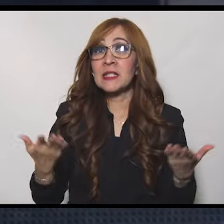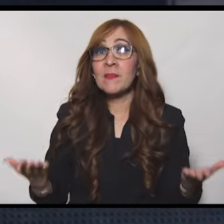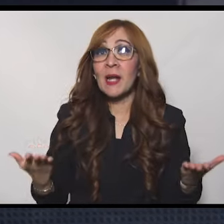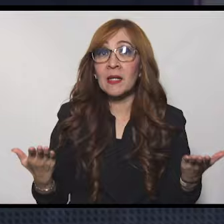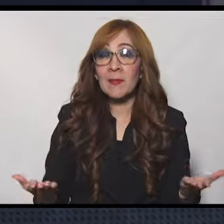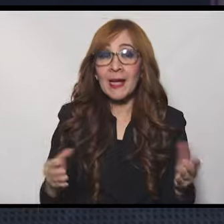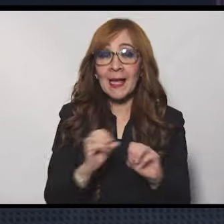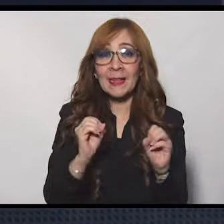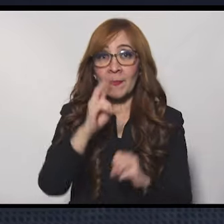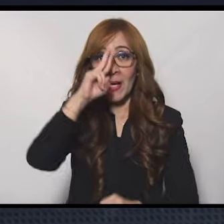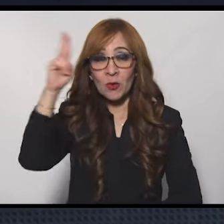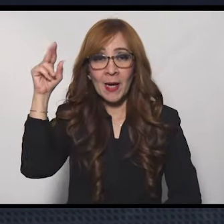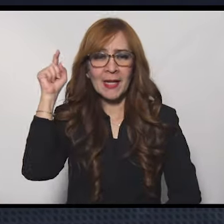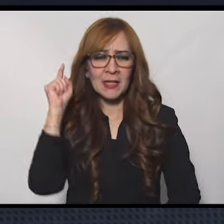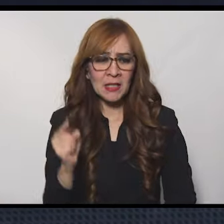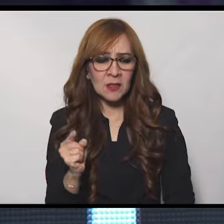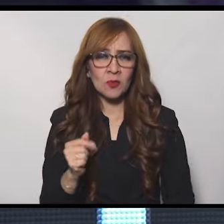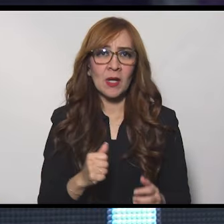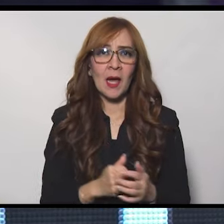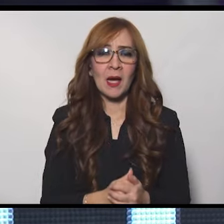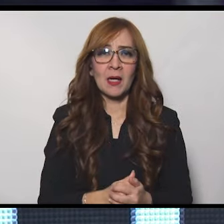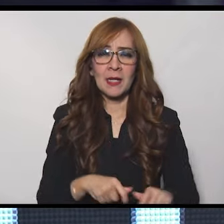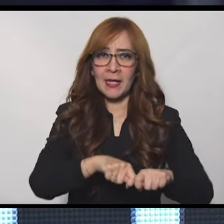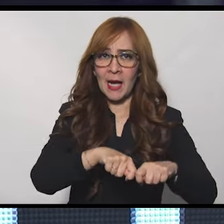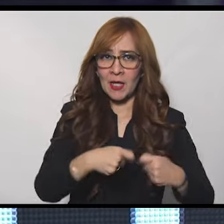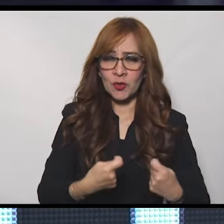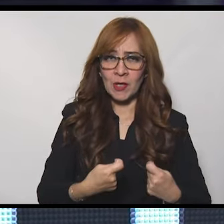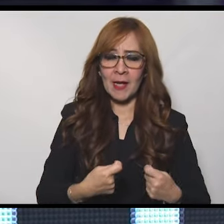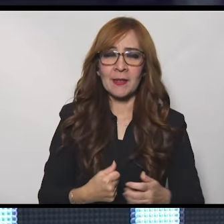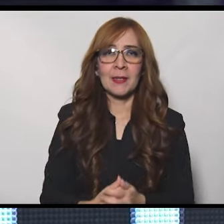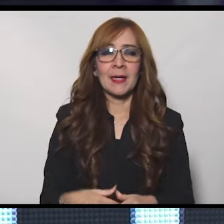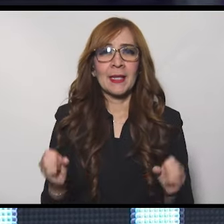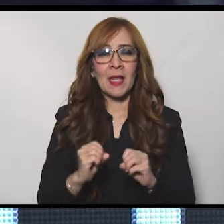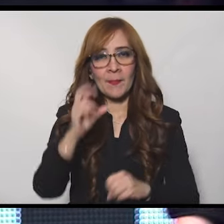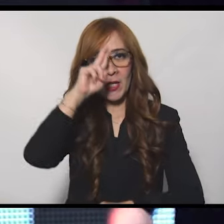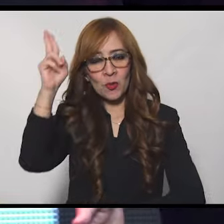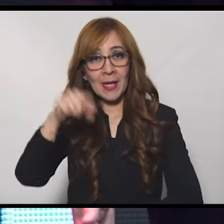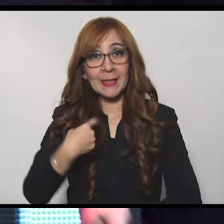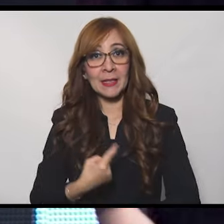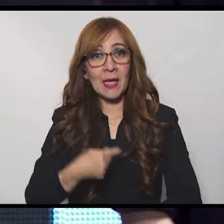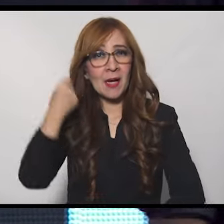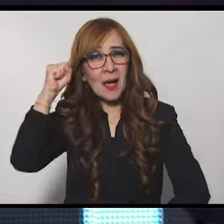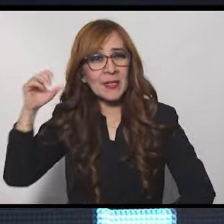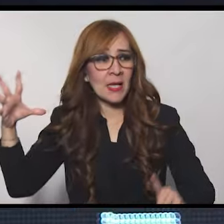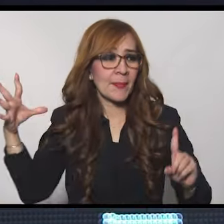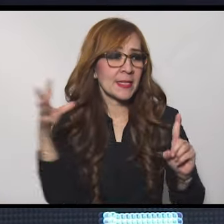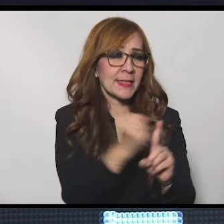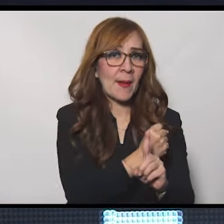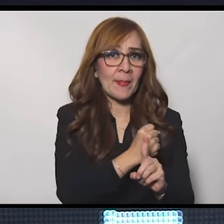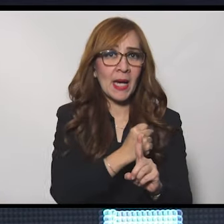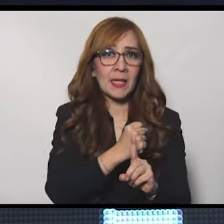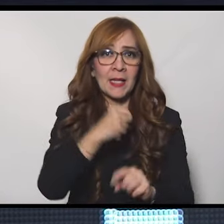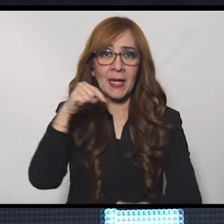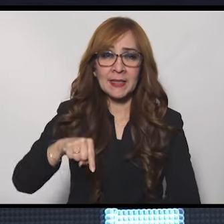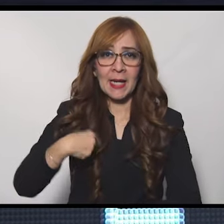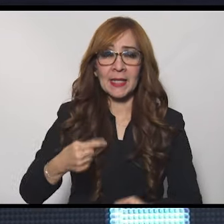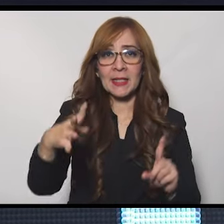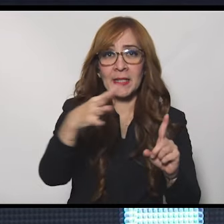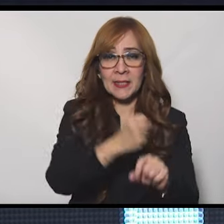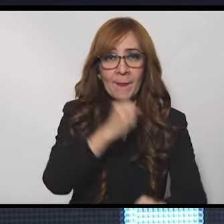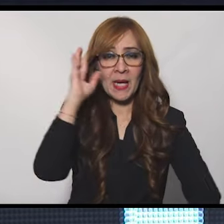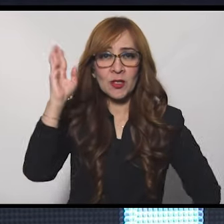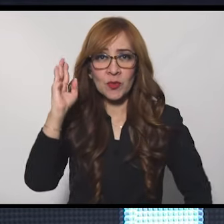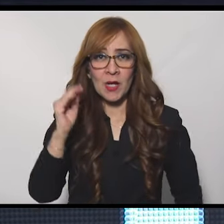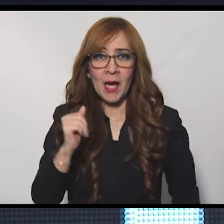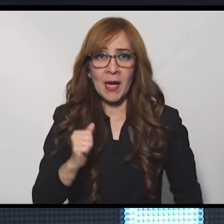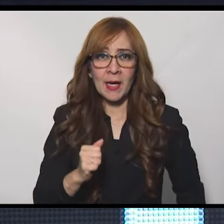That is the brokenness. Tanpa Tuhan, tidak mungkin kita bisa sampai di titik ini. Tanpa Tuhan, tidak